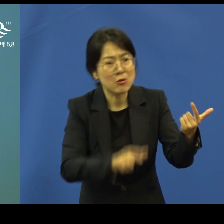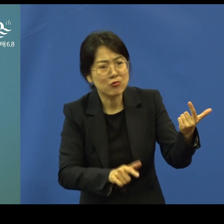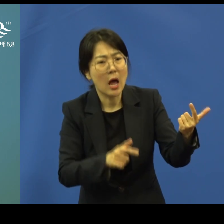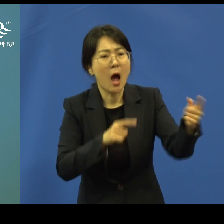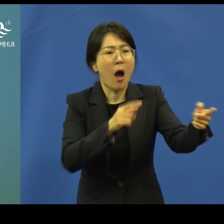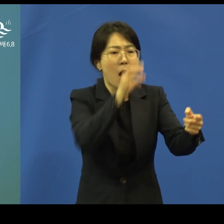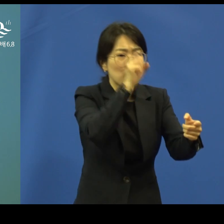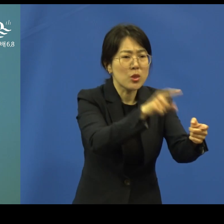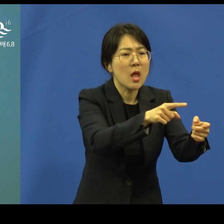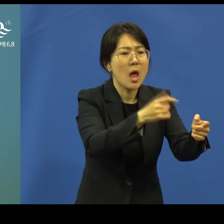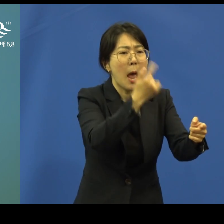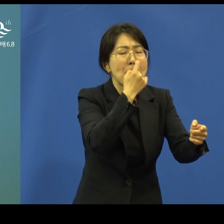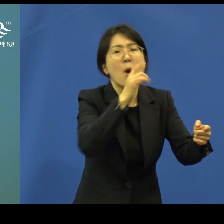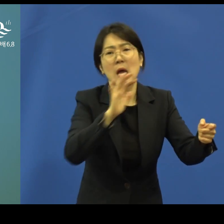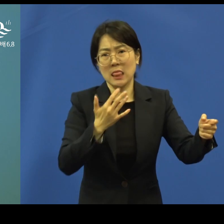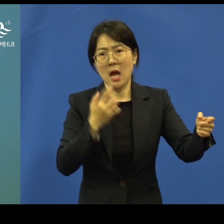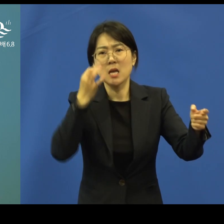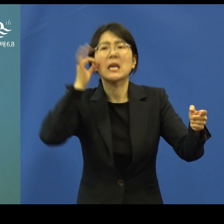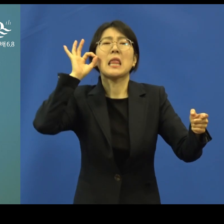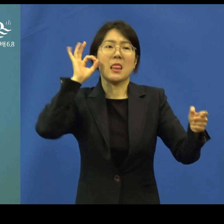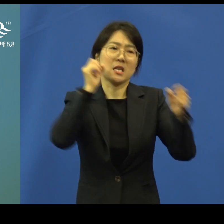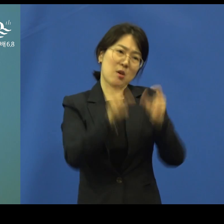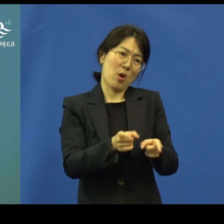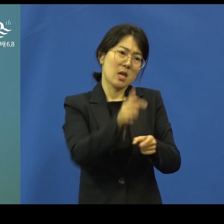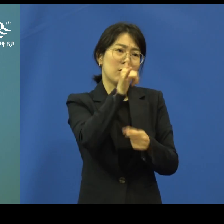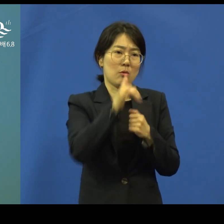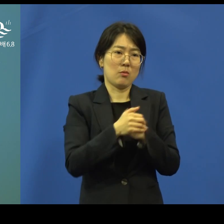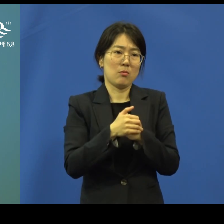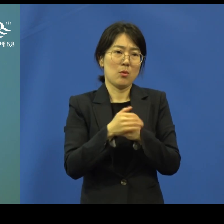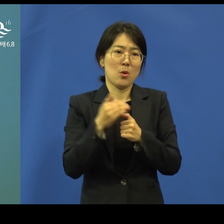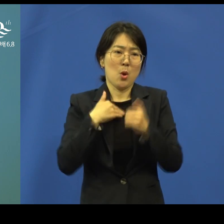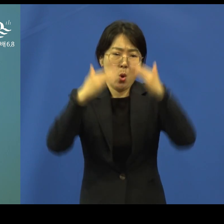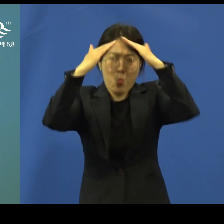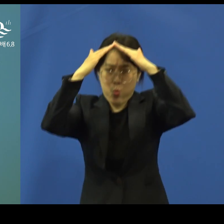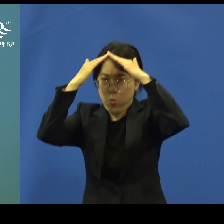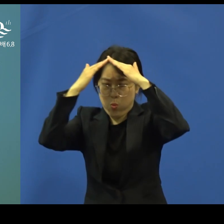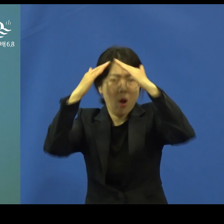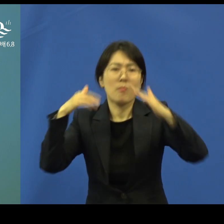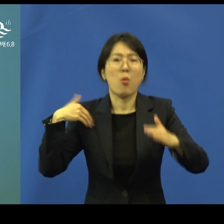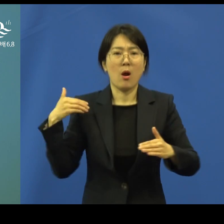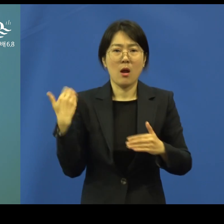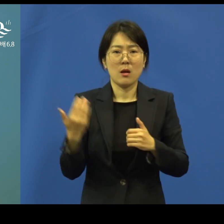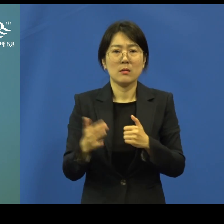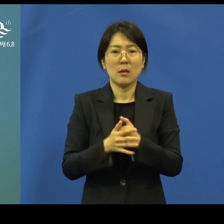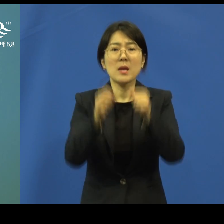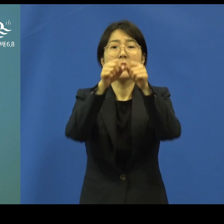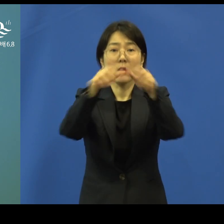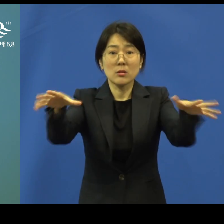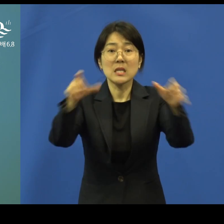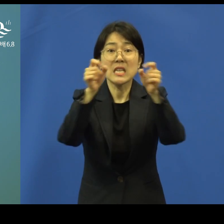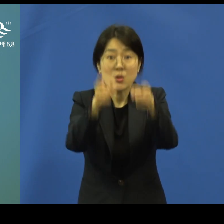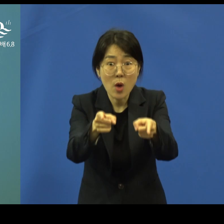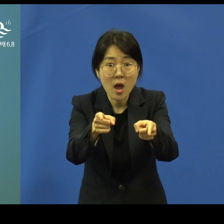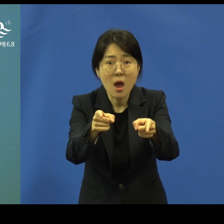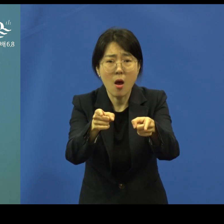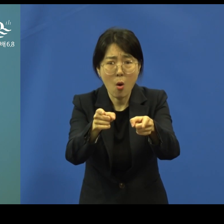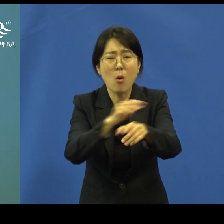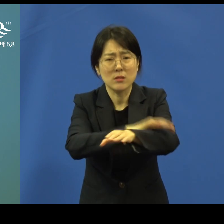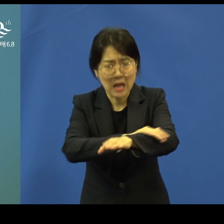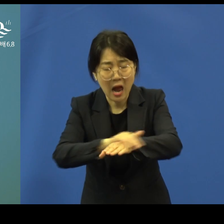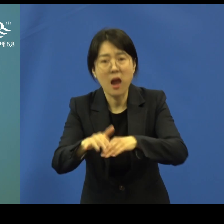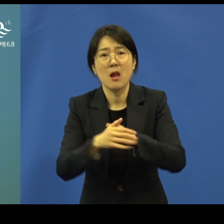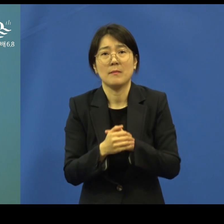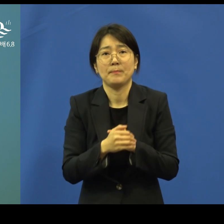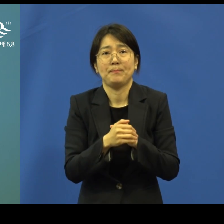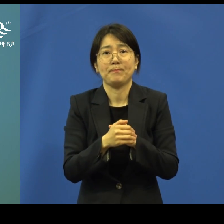훨씬 더 훌륭한 교회들이 있을 수도 있고요. 또 많은 걸 느낄 수 있을 것 같아요. 그래서 여러분들이 이제 이 흩어지는